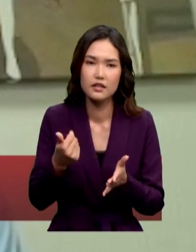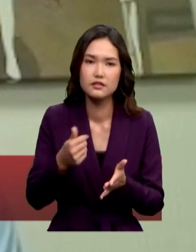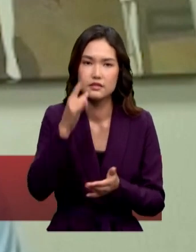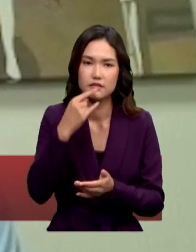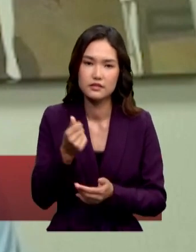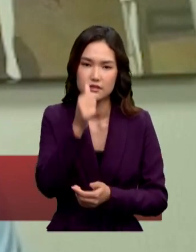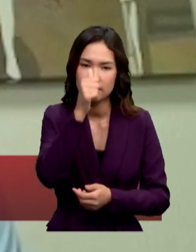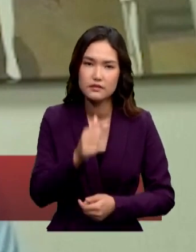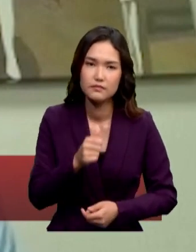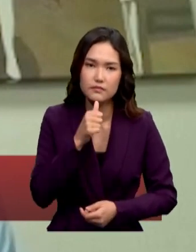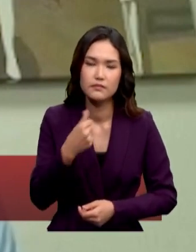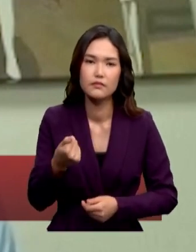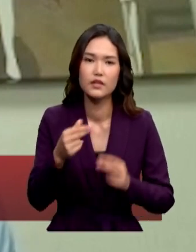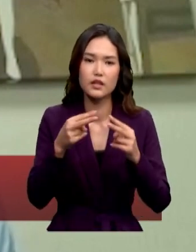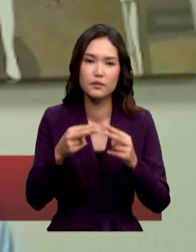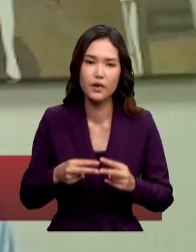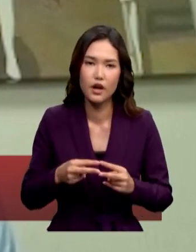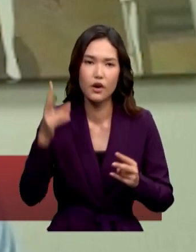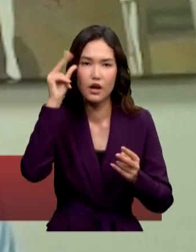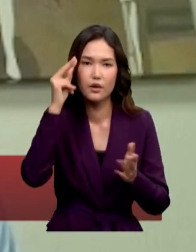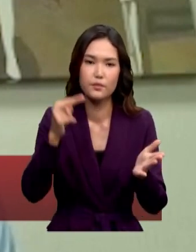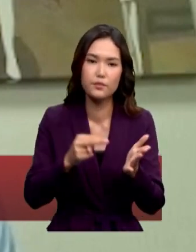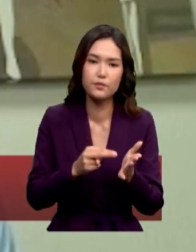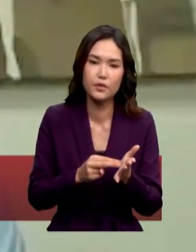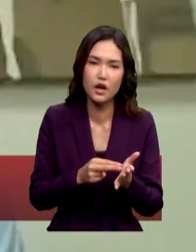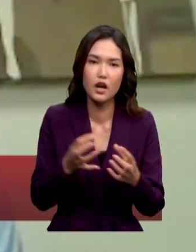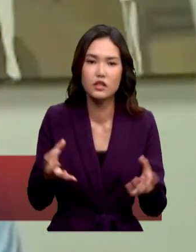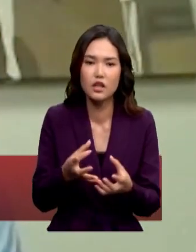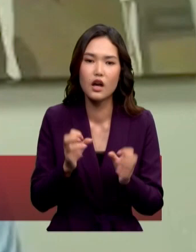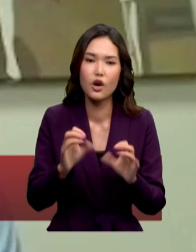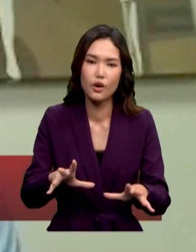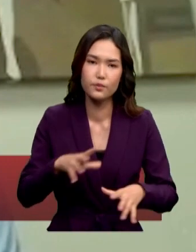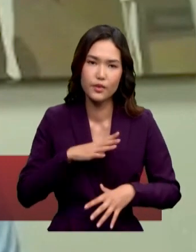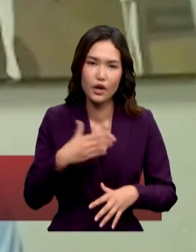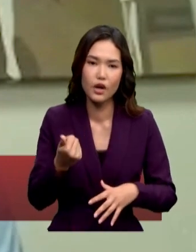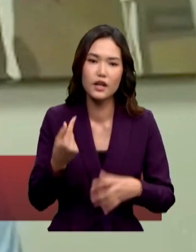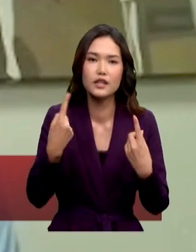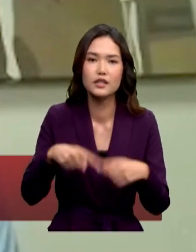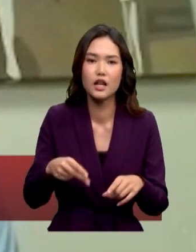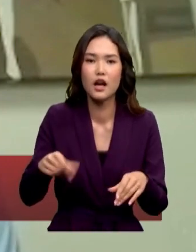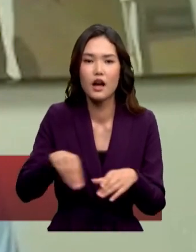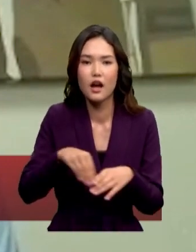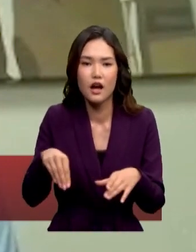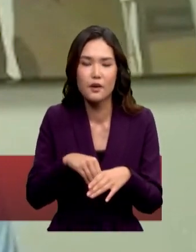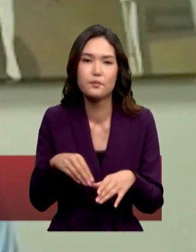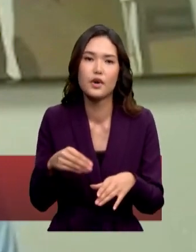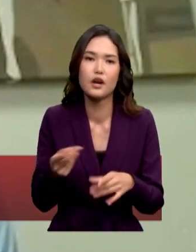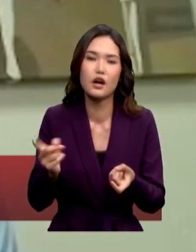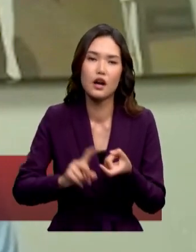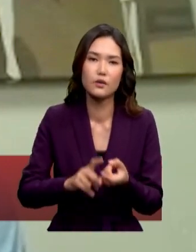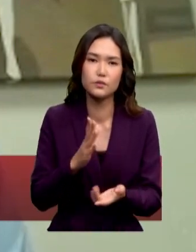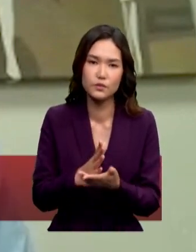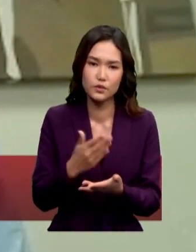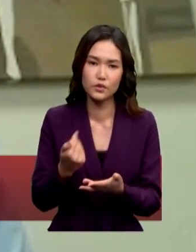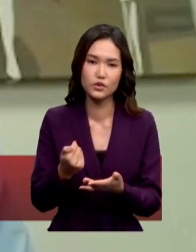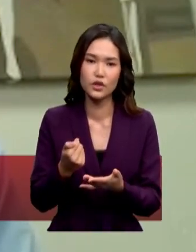қымбаттауы, дизель отынның қымбаттауы бағаны тағы шарттатуы мүмкін. Ал жылдың соңына қарай қайтадан қарқын сипатталып кетіп жатса, онда